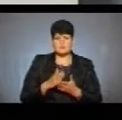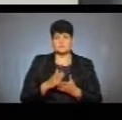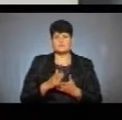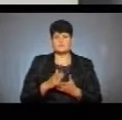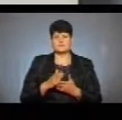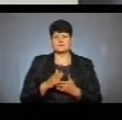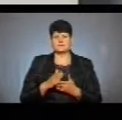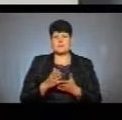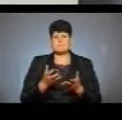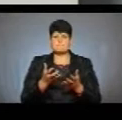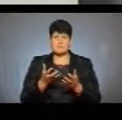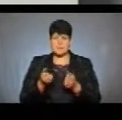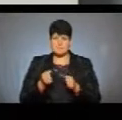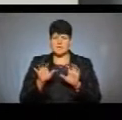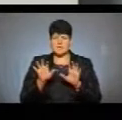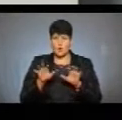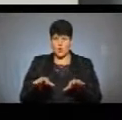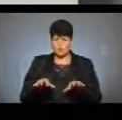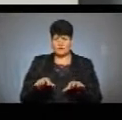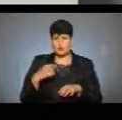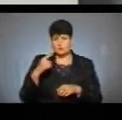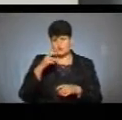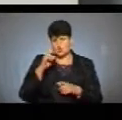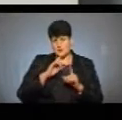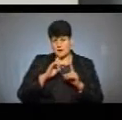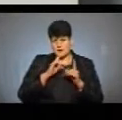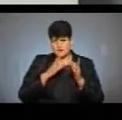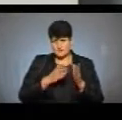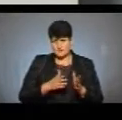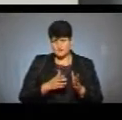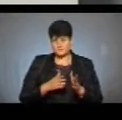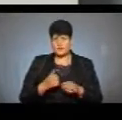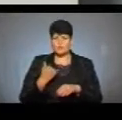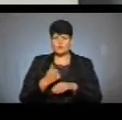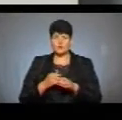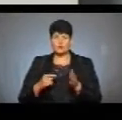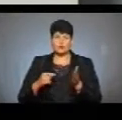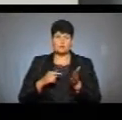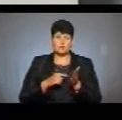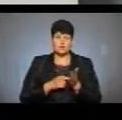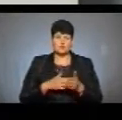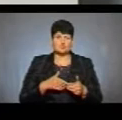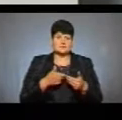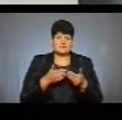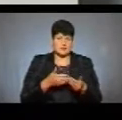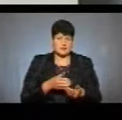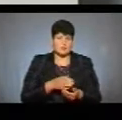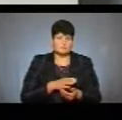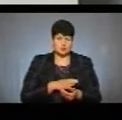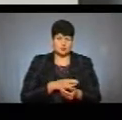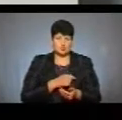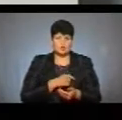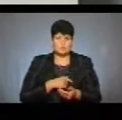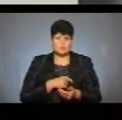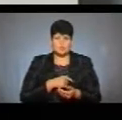і приймальня голови все ж таки обласної ради. Основною метою звернення було до